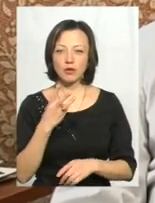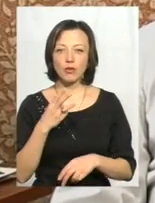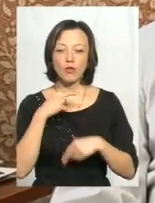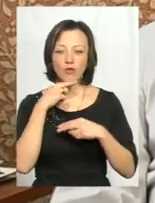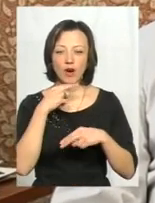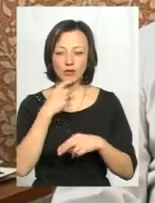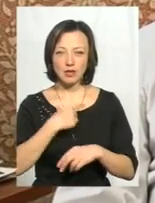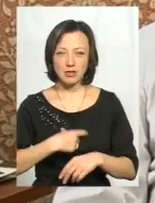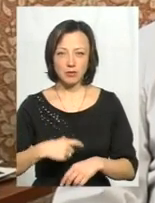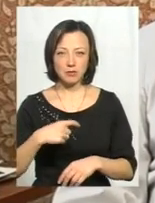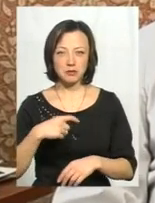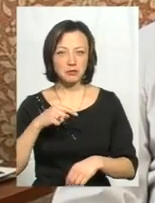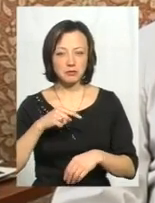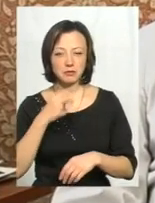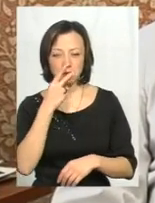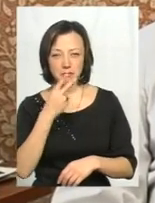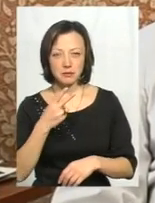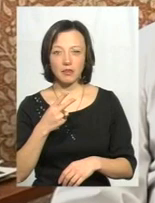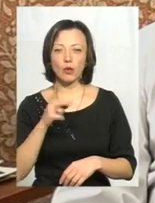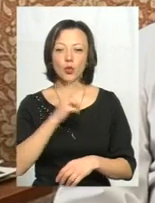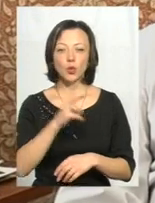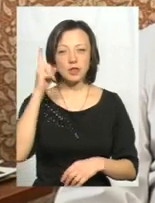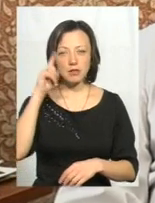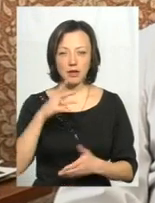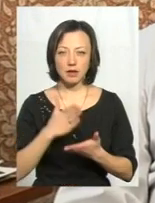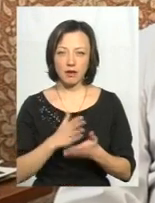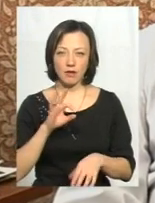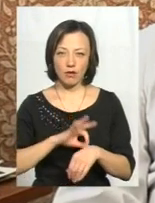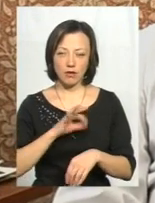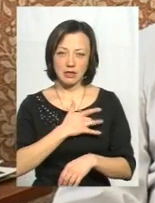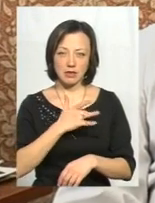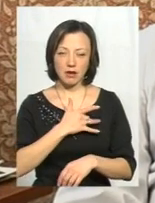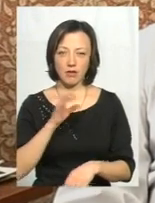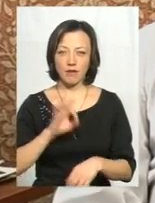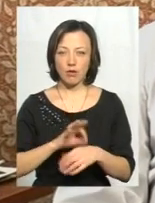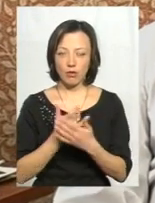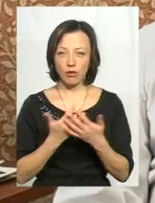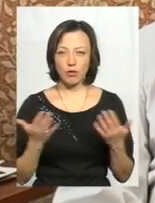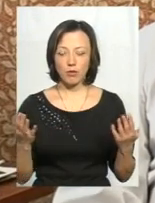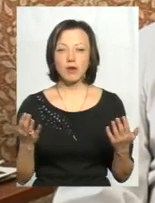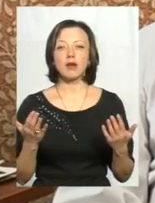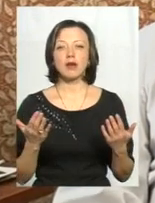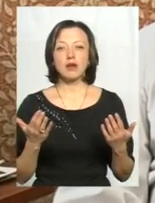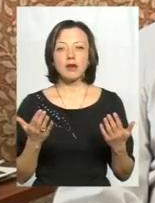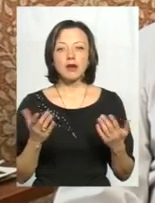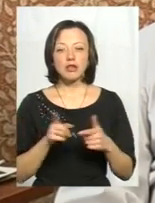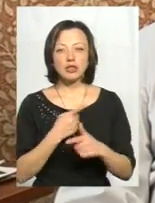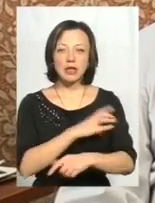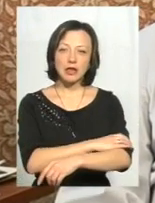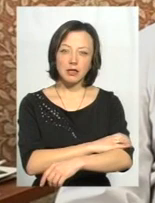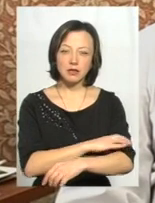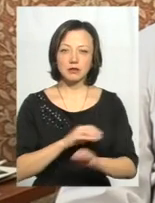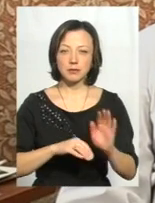себе прислухатись, особливо тих, хто вже знає про наявність в себе серцево-судинних захворювань чи